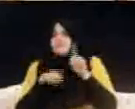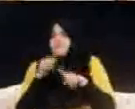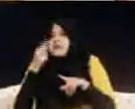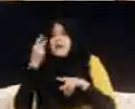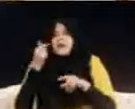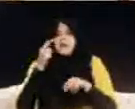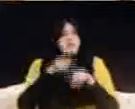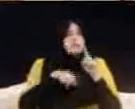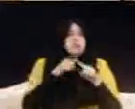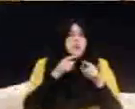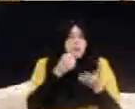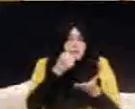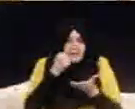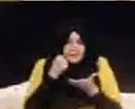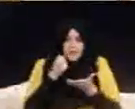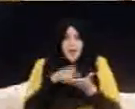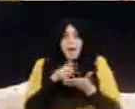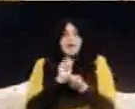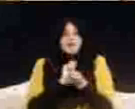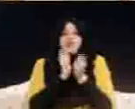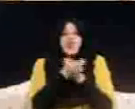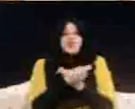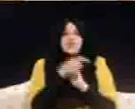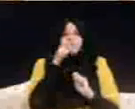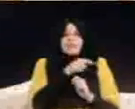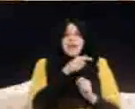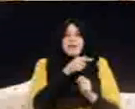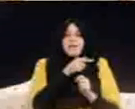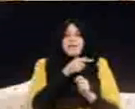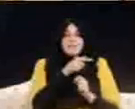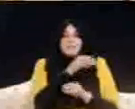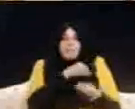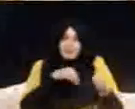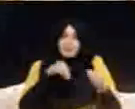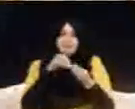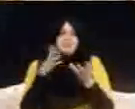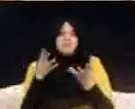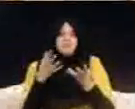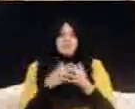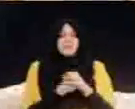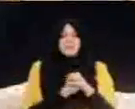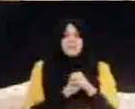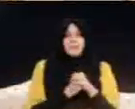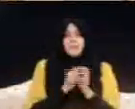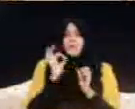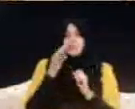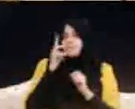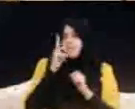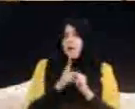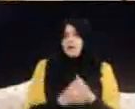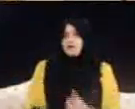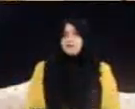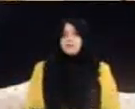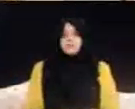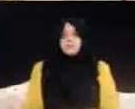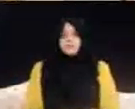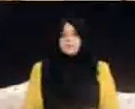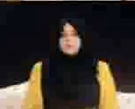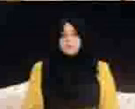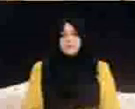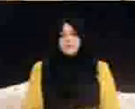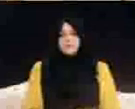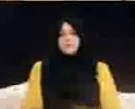آل إليها من ميراث مقابل تنازل نتاع الورثة الآخرين عن هذه، هذا أمر مشروع.